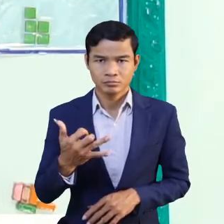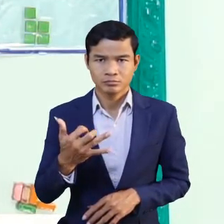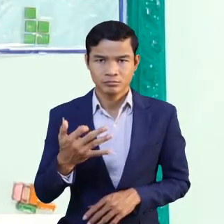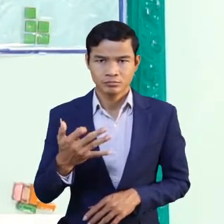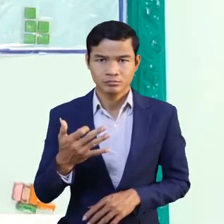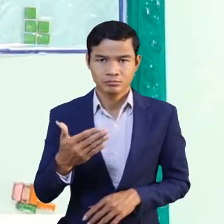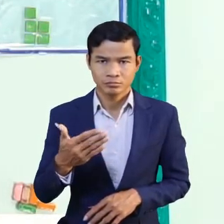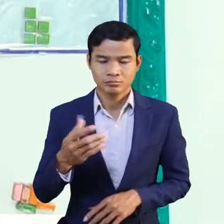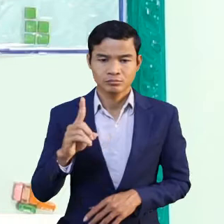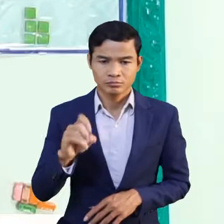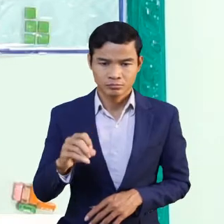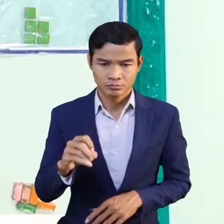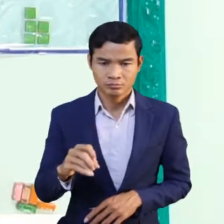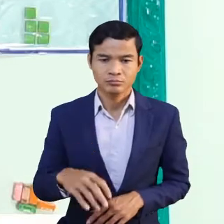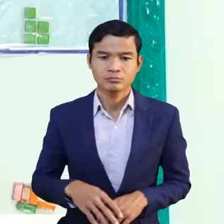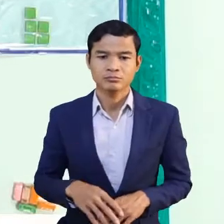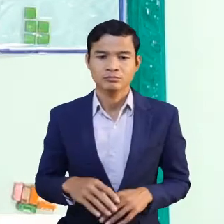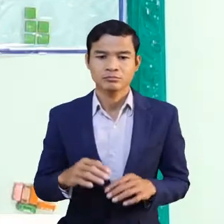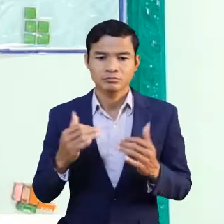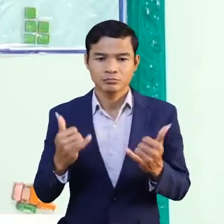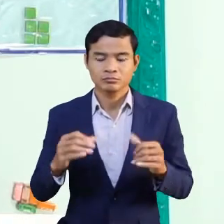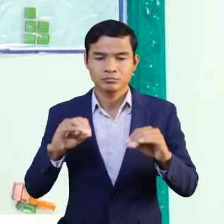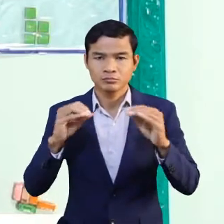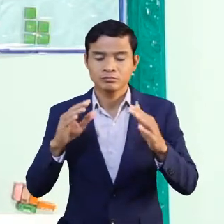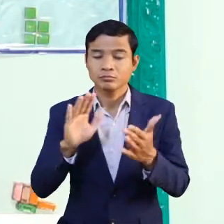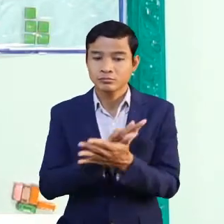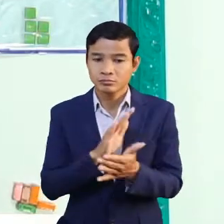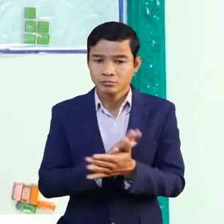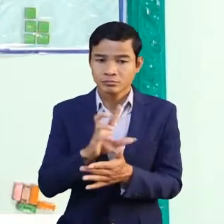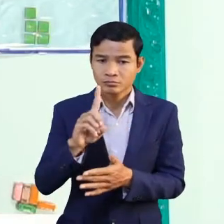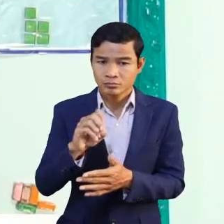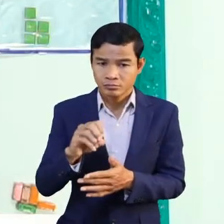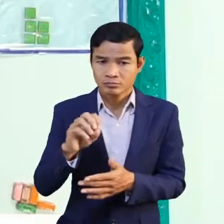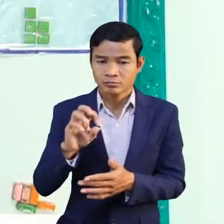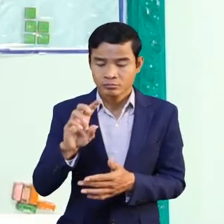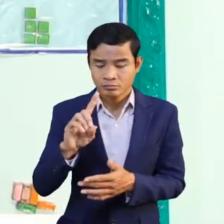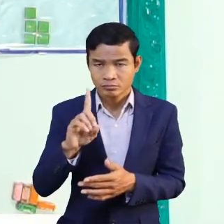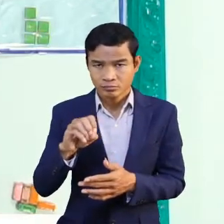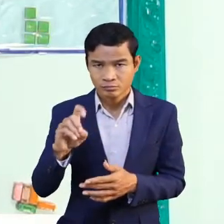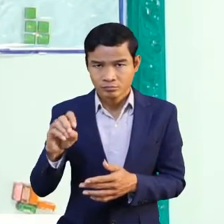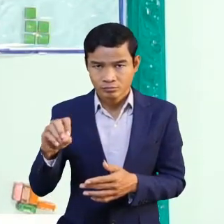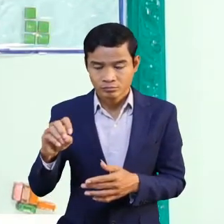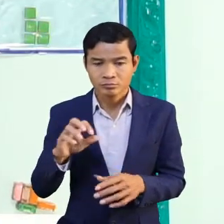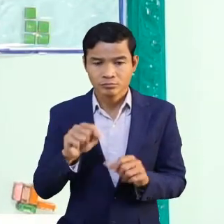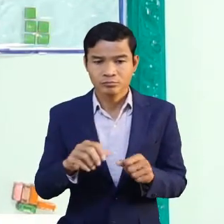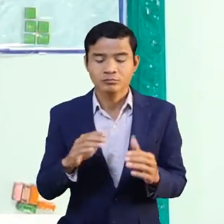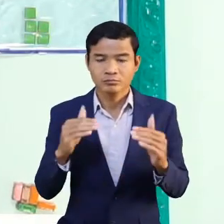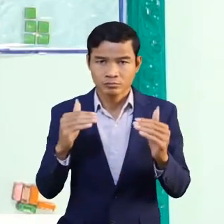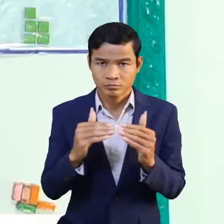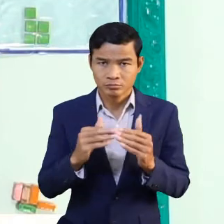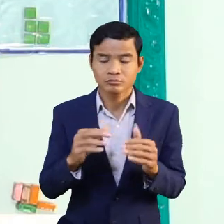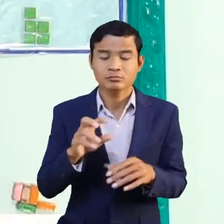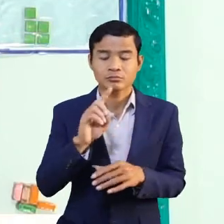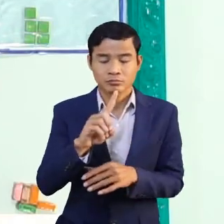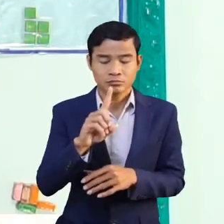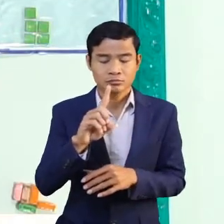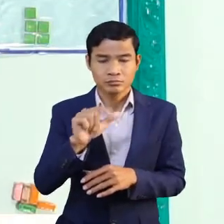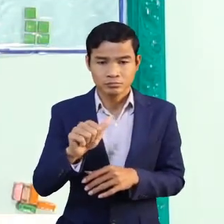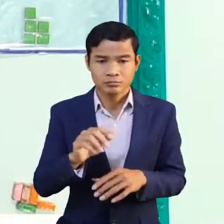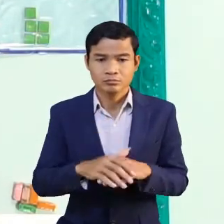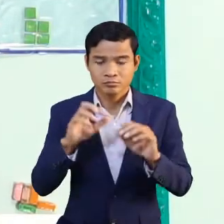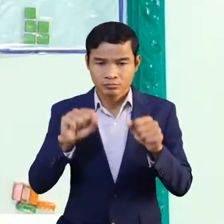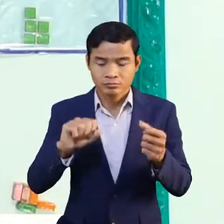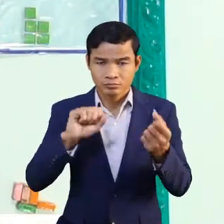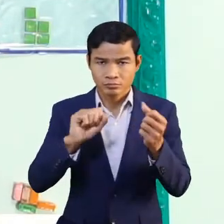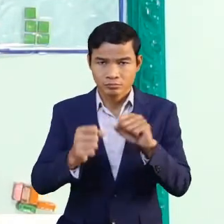6 7 8 9 10ចាអញ្ចឹងនេះជាបន្ទះ10 10ណាកូនណាអញ្ចឹង10មាន10ដងស្មើនឹង1 100អញ្ចឹង